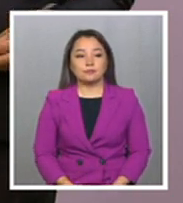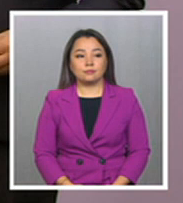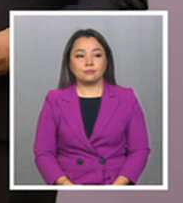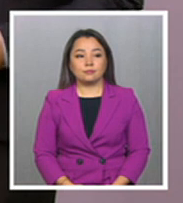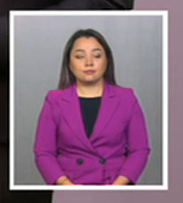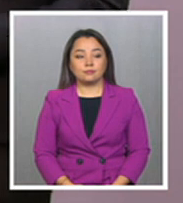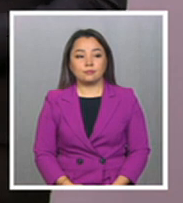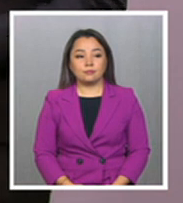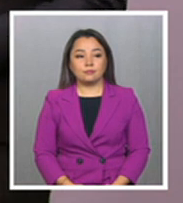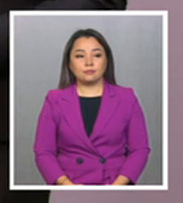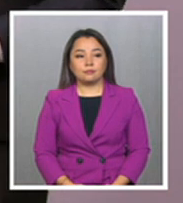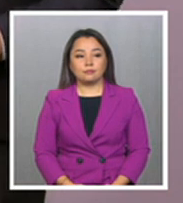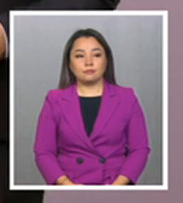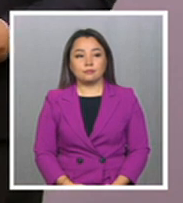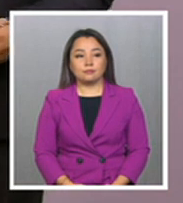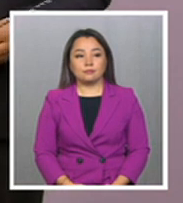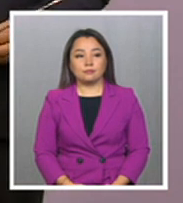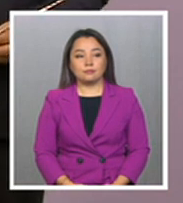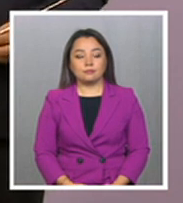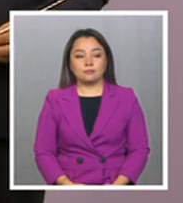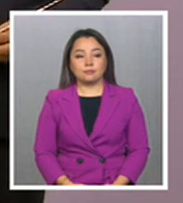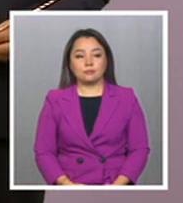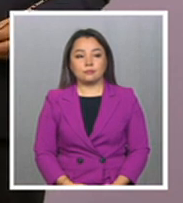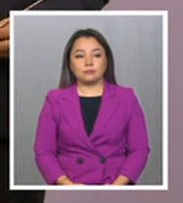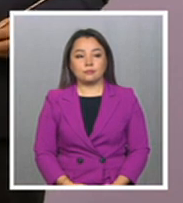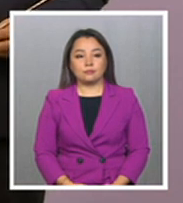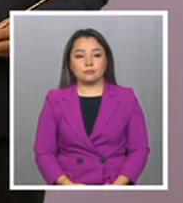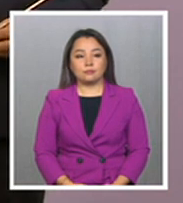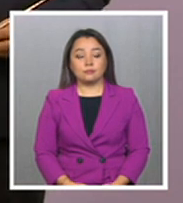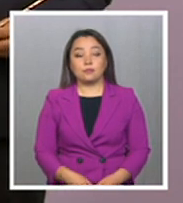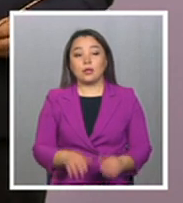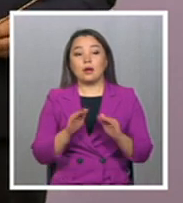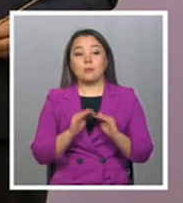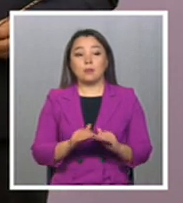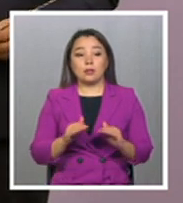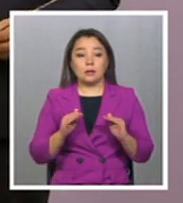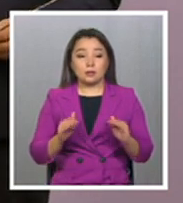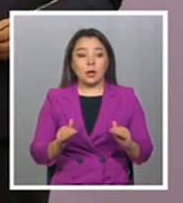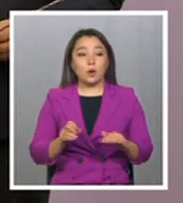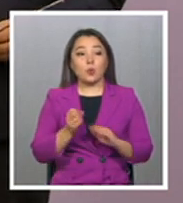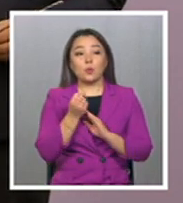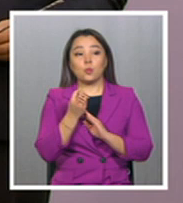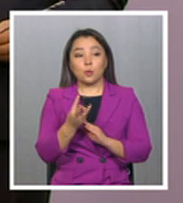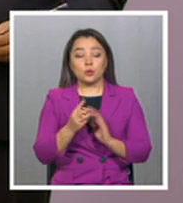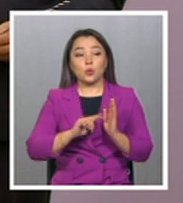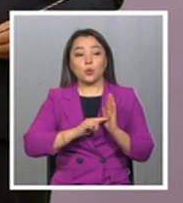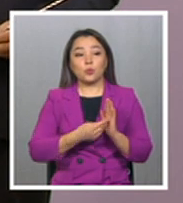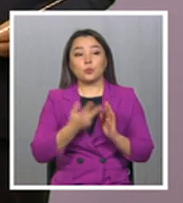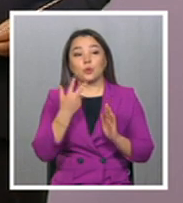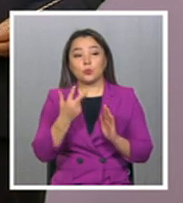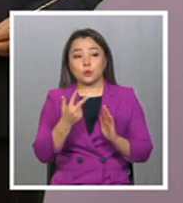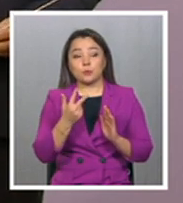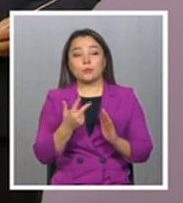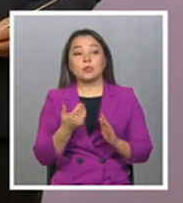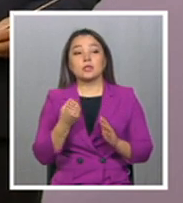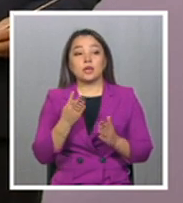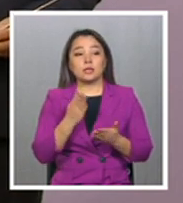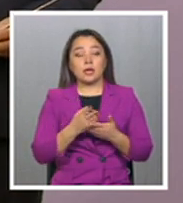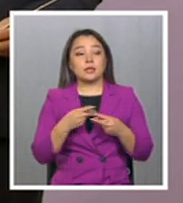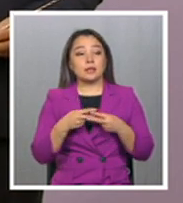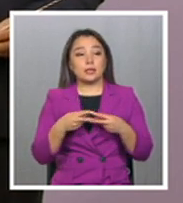көбейтіндісі 84-ке тең екен. Балалар, 13 пен 3-тің көбейтіндісі нешеге